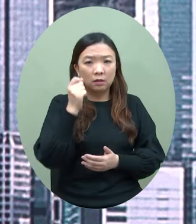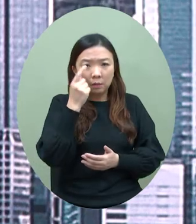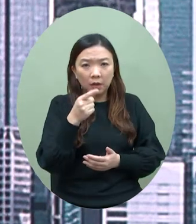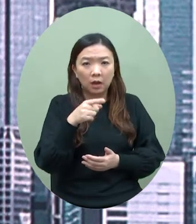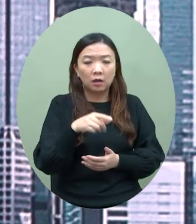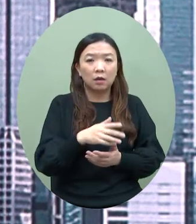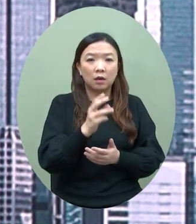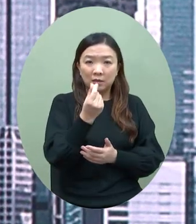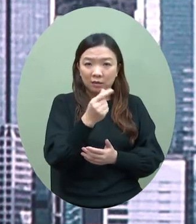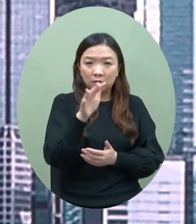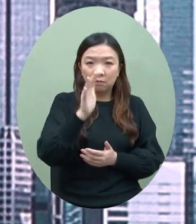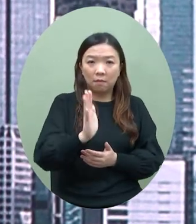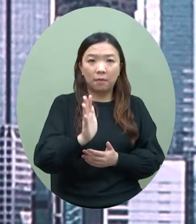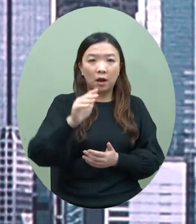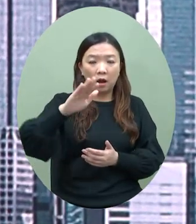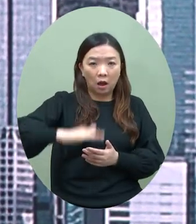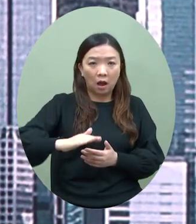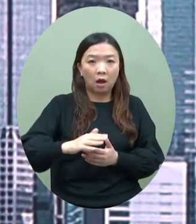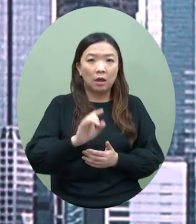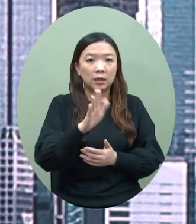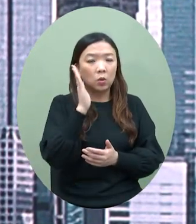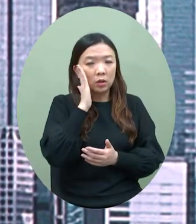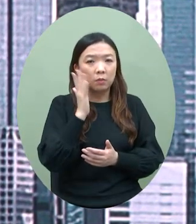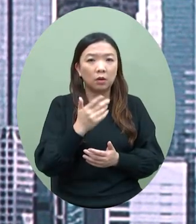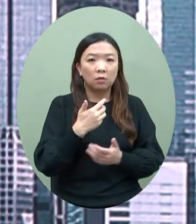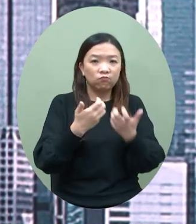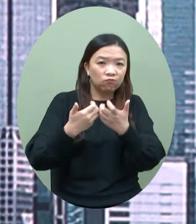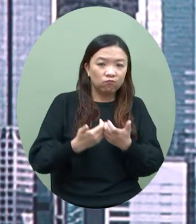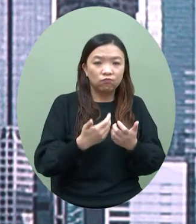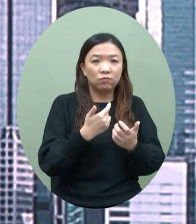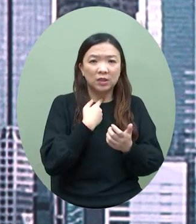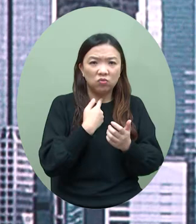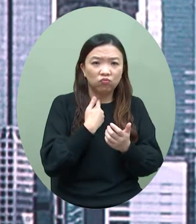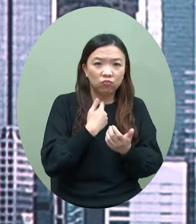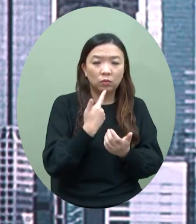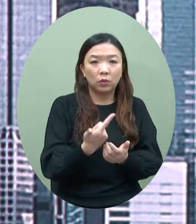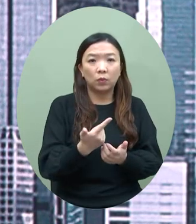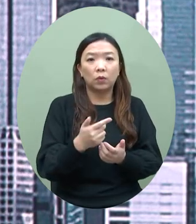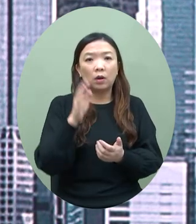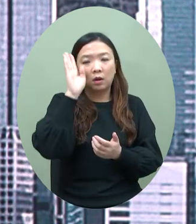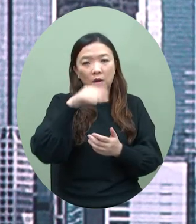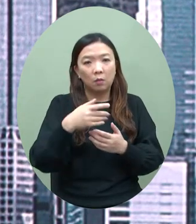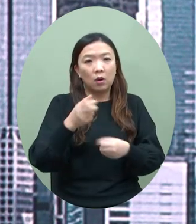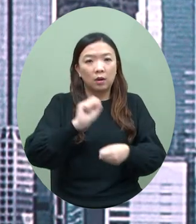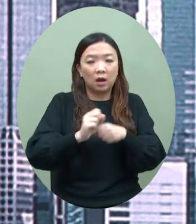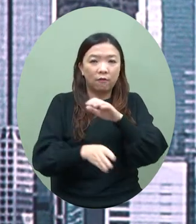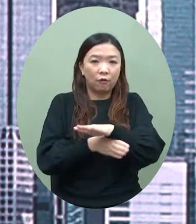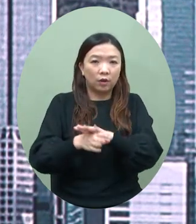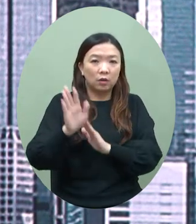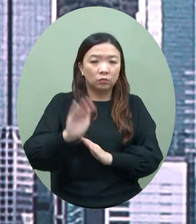需求呢是比較大的，所以呢就是我們都是希望在這一方面呢就增加那個房間的數目。